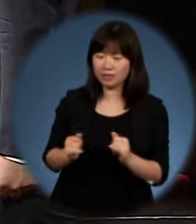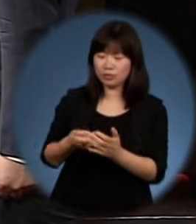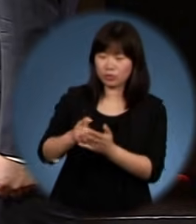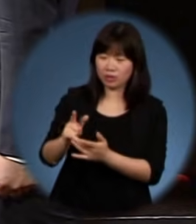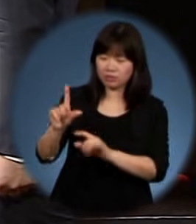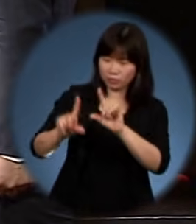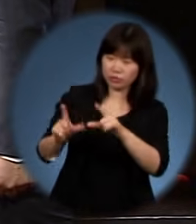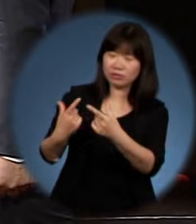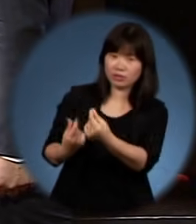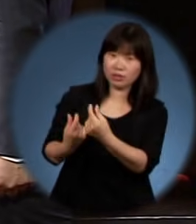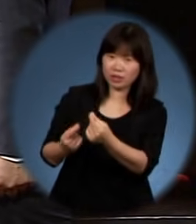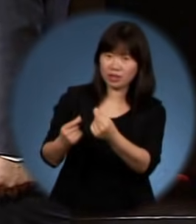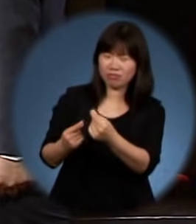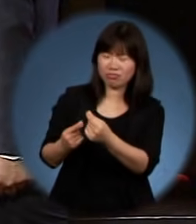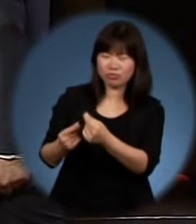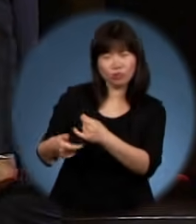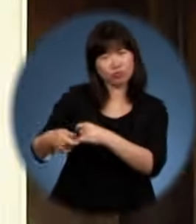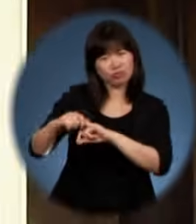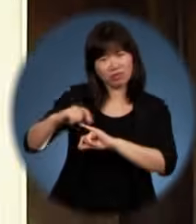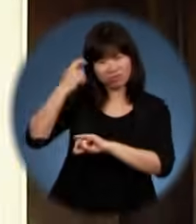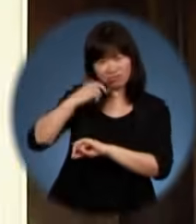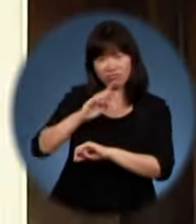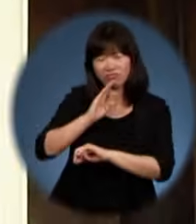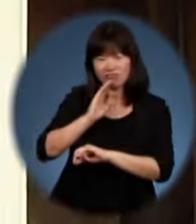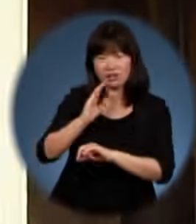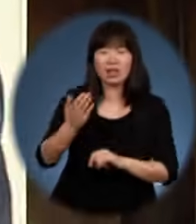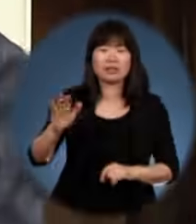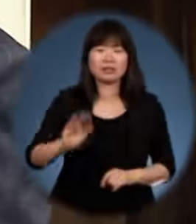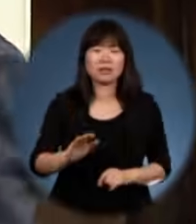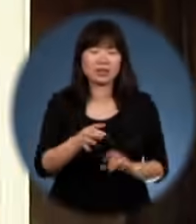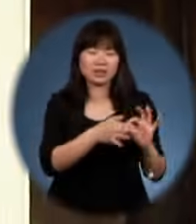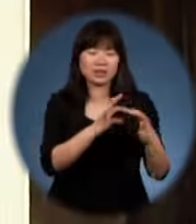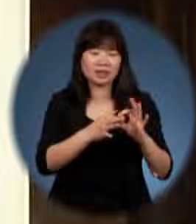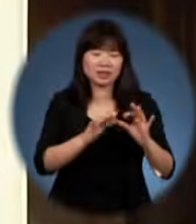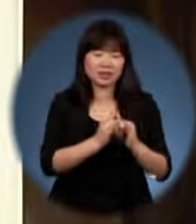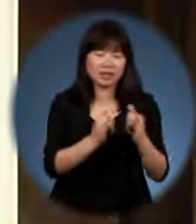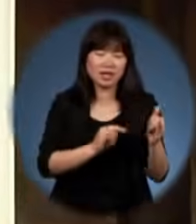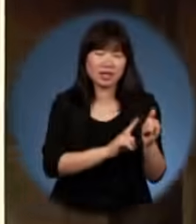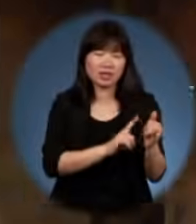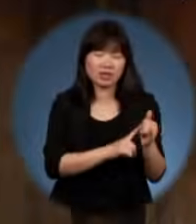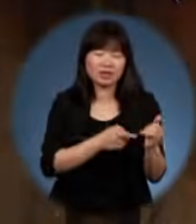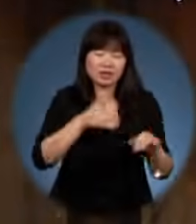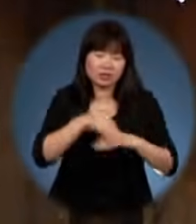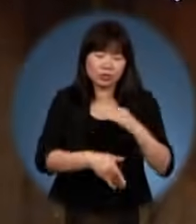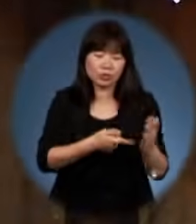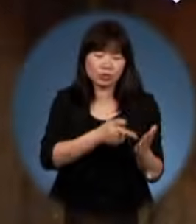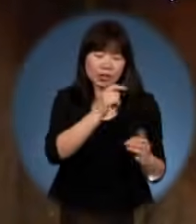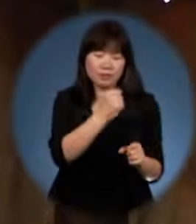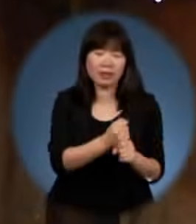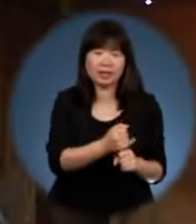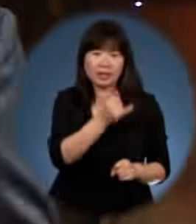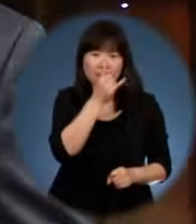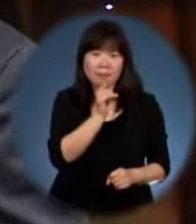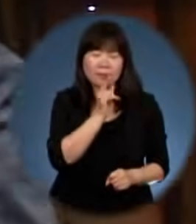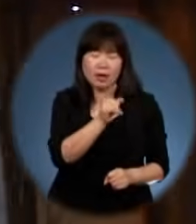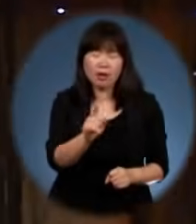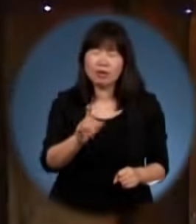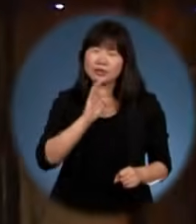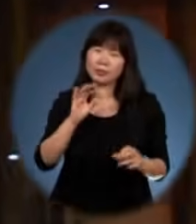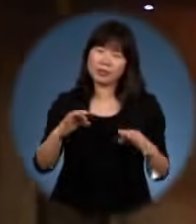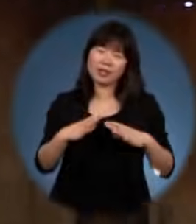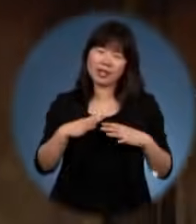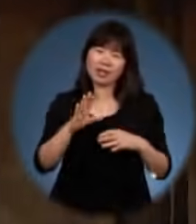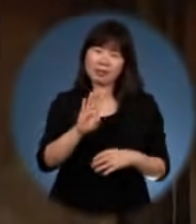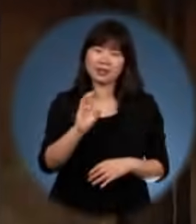따로 곡 부자연스럽게 그죠 예 그런데 그래서 사람들은 이런 식으로 적용했던 겁니다 놀랍지 않습니까